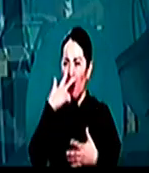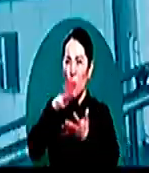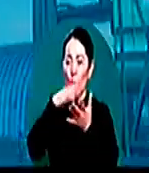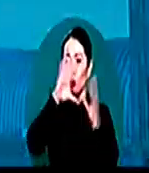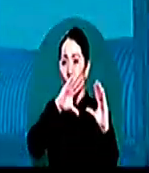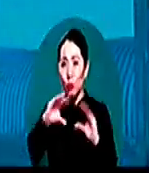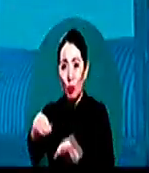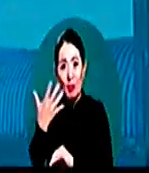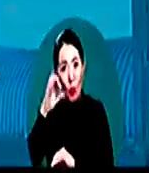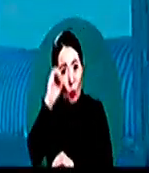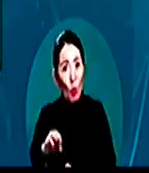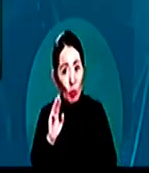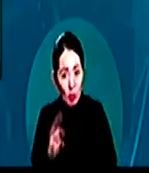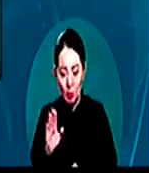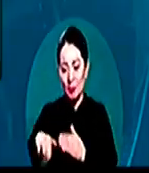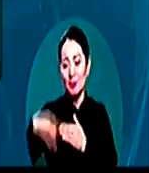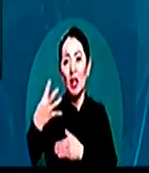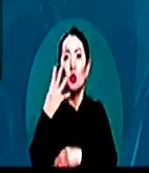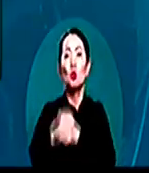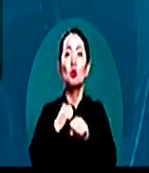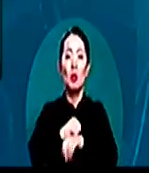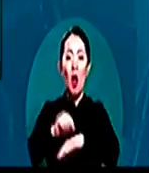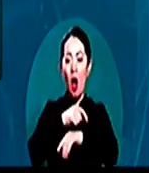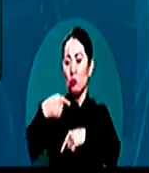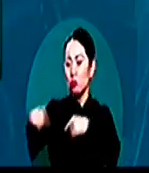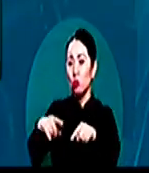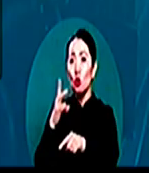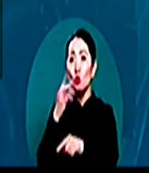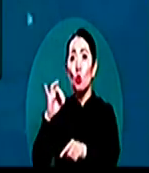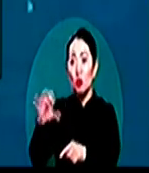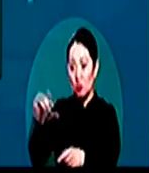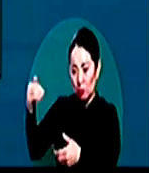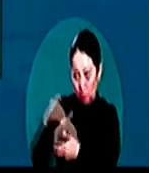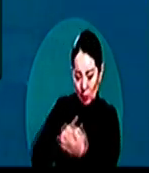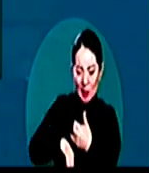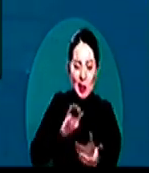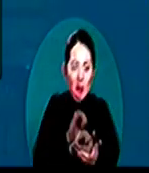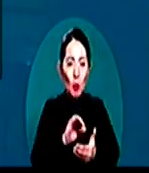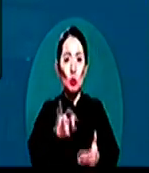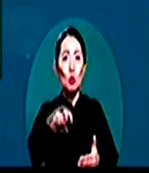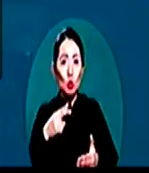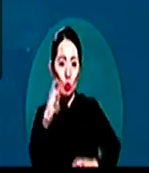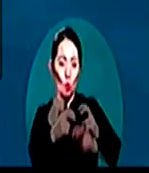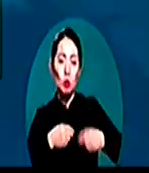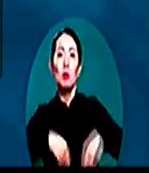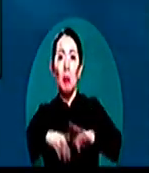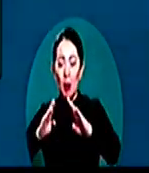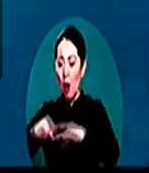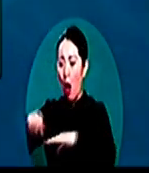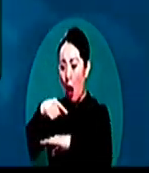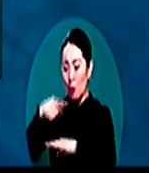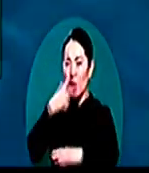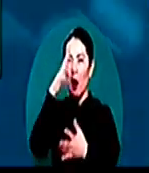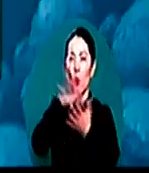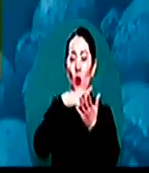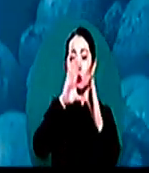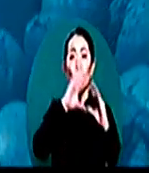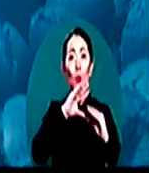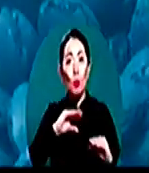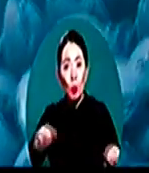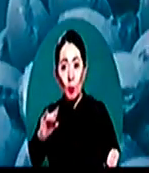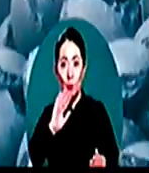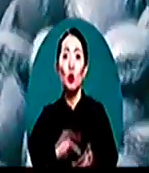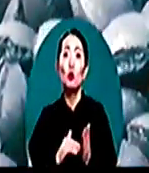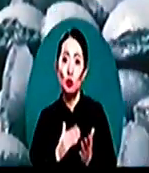бохирдлыг 50 хүртэл хуваар бууруулсан. Ирэх 4 жилд аймагуудын нүүрсний ордуудыг түшиглэн шахмал түлшний үйлдвэр байгуулж, аймаг орон нутгийн